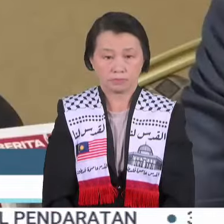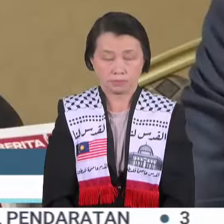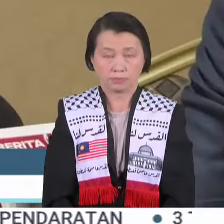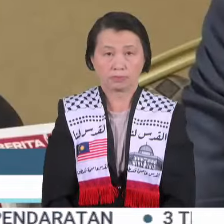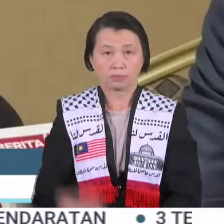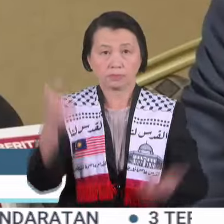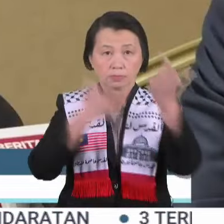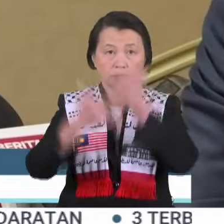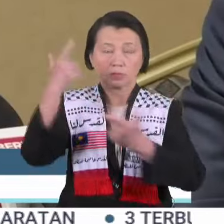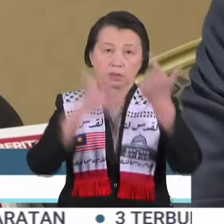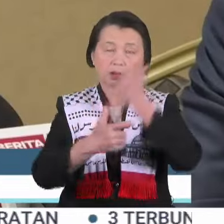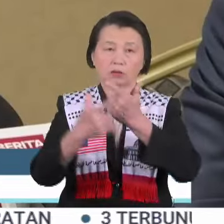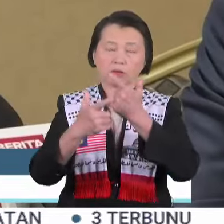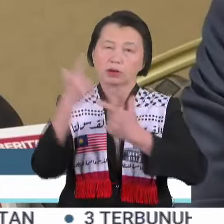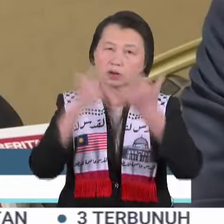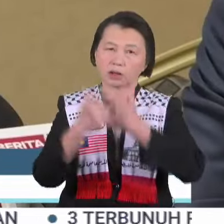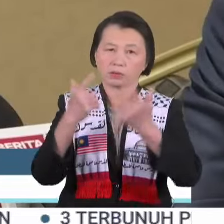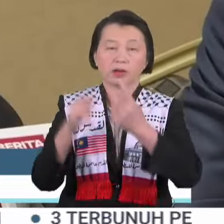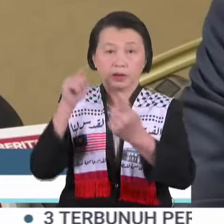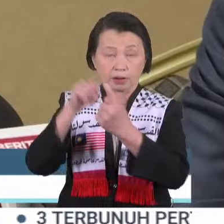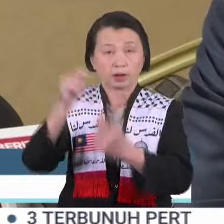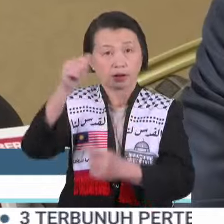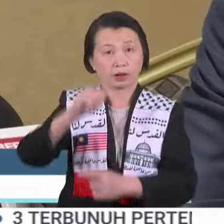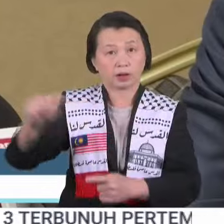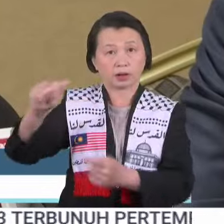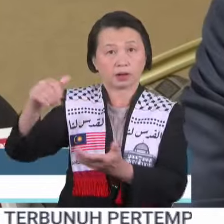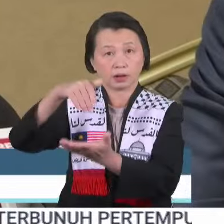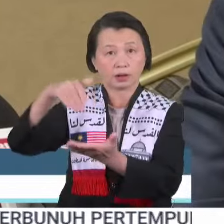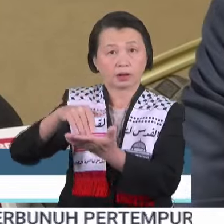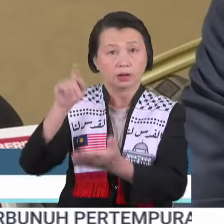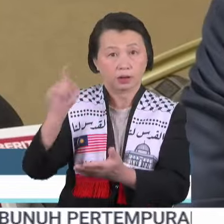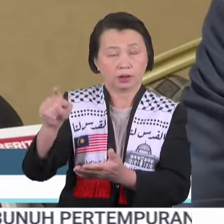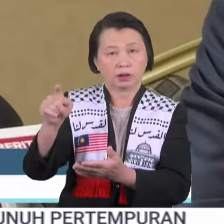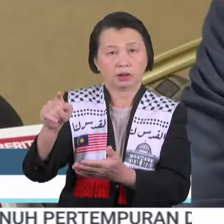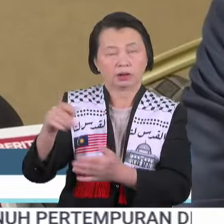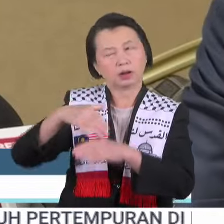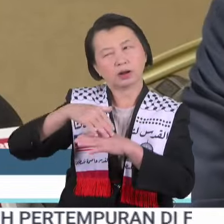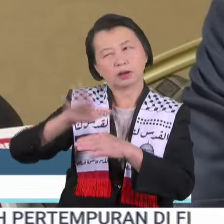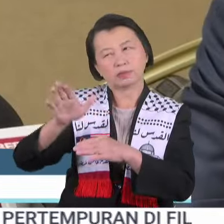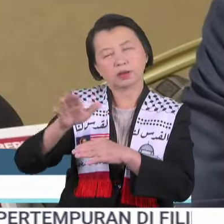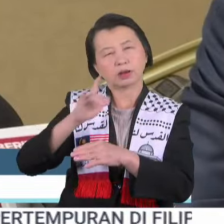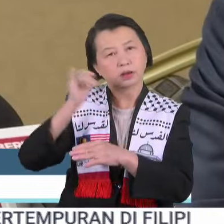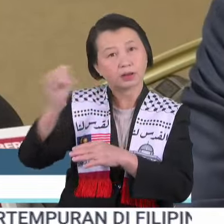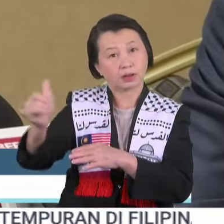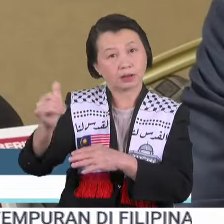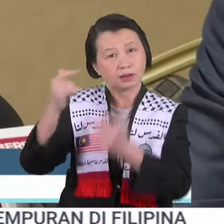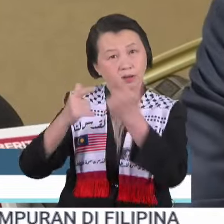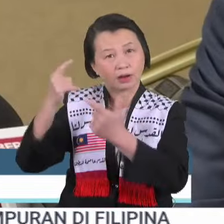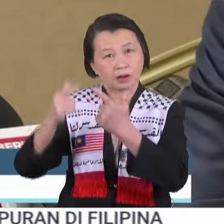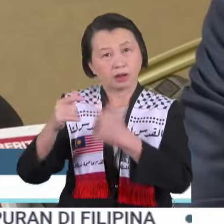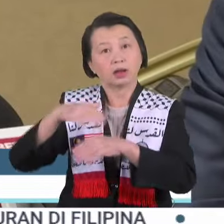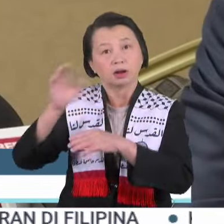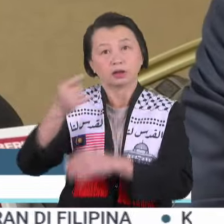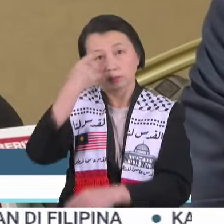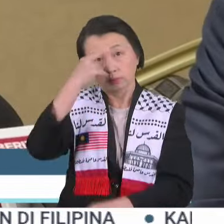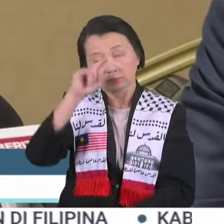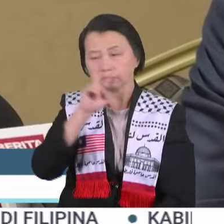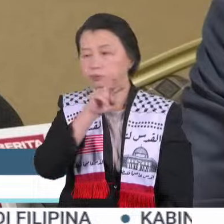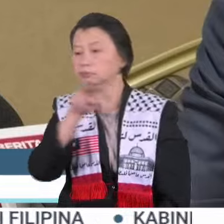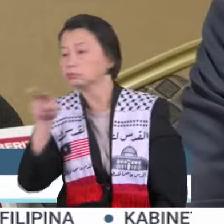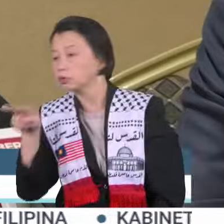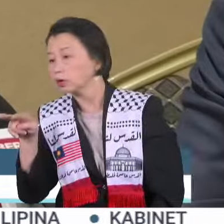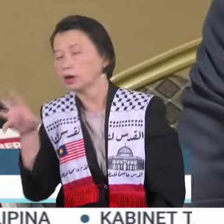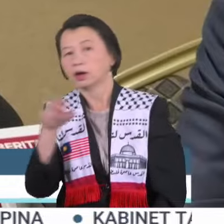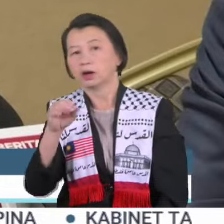Lawatan kita ke Asia Tengah, ketiga negara ini lebih untuk melihat dan